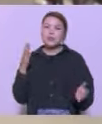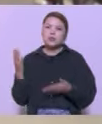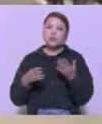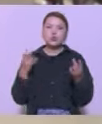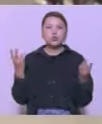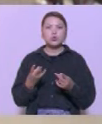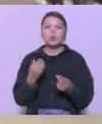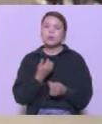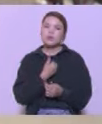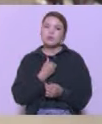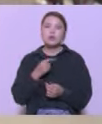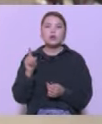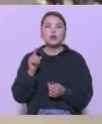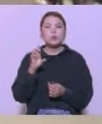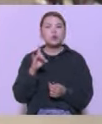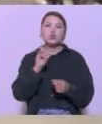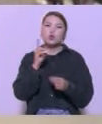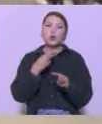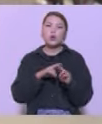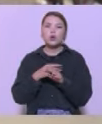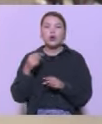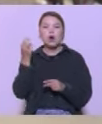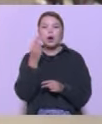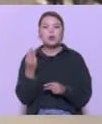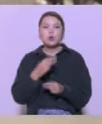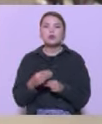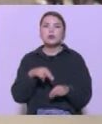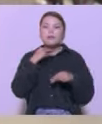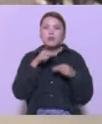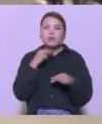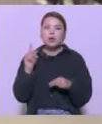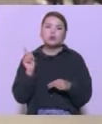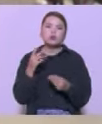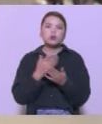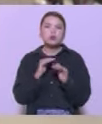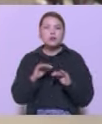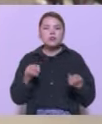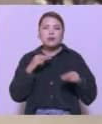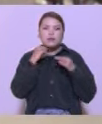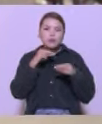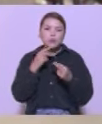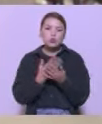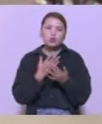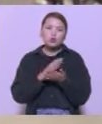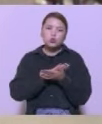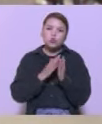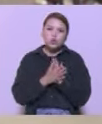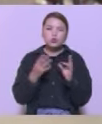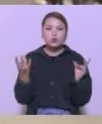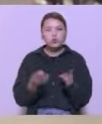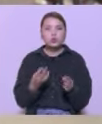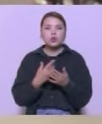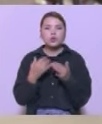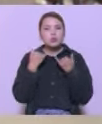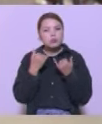Я бы хотела, чтобы все-таки у нас в Актау тоже очень обратили внимание на таких детей, и чтобы им создали все условия.